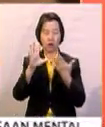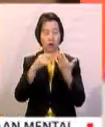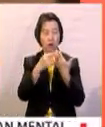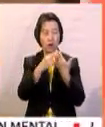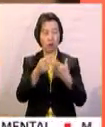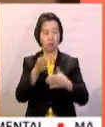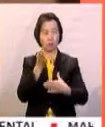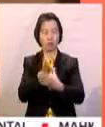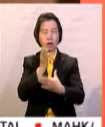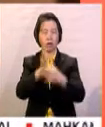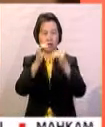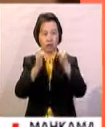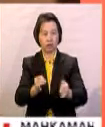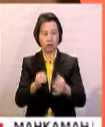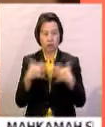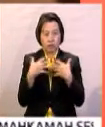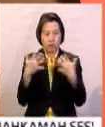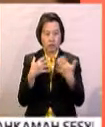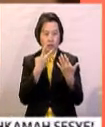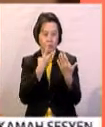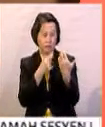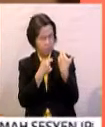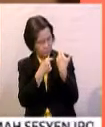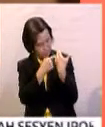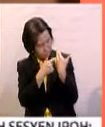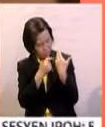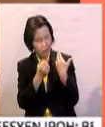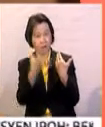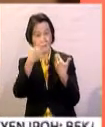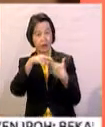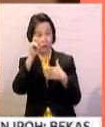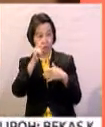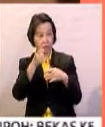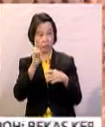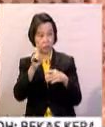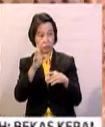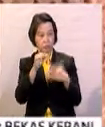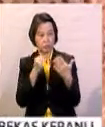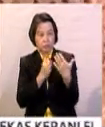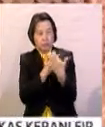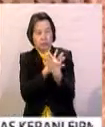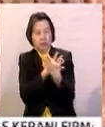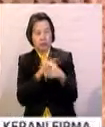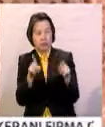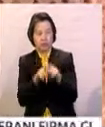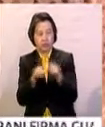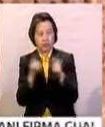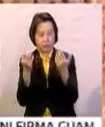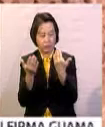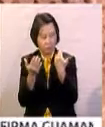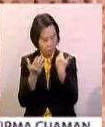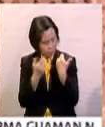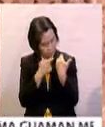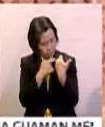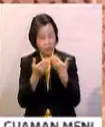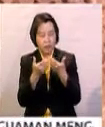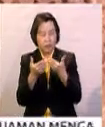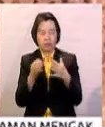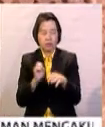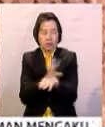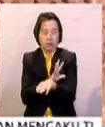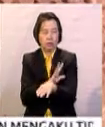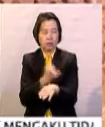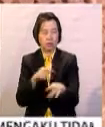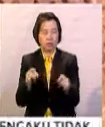mengganggu kepada individu yang fobia melihat lubang dalam kuantiti lebih daripada satu serta berderet berdekatan. Dan keadaan itu